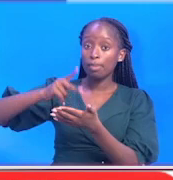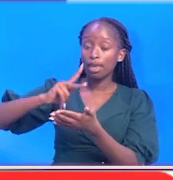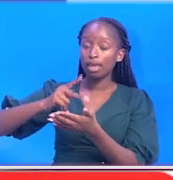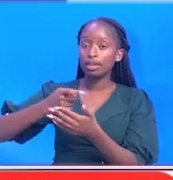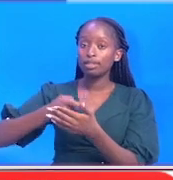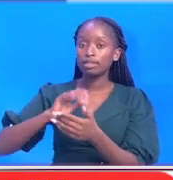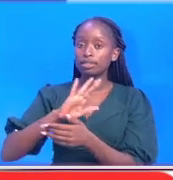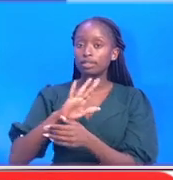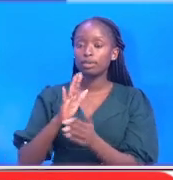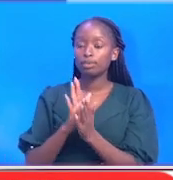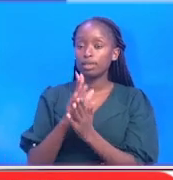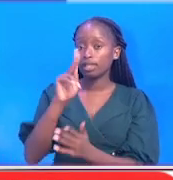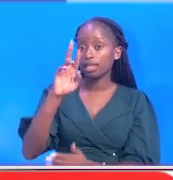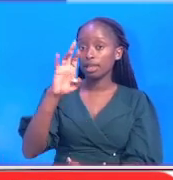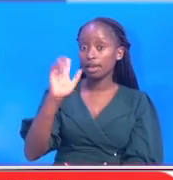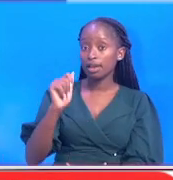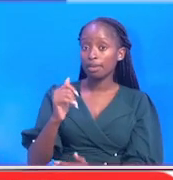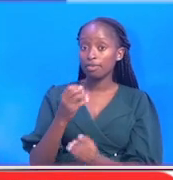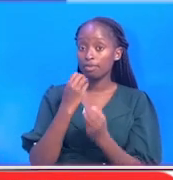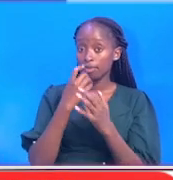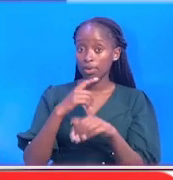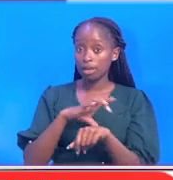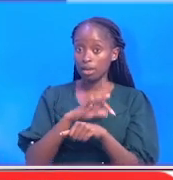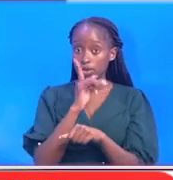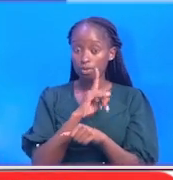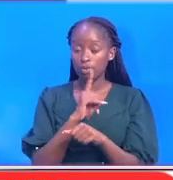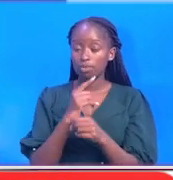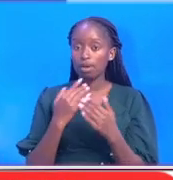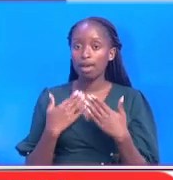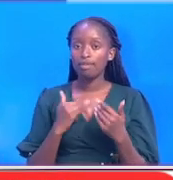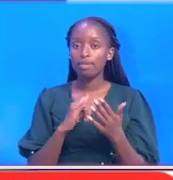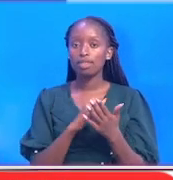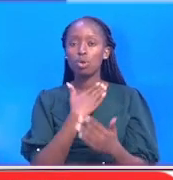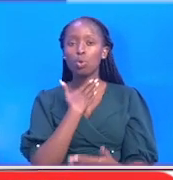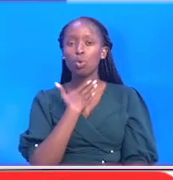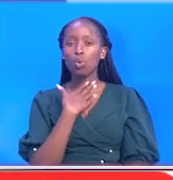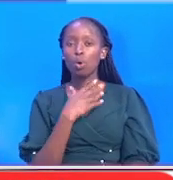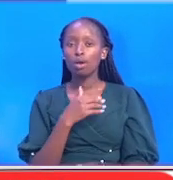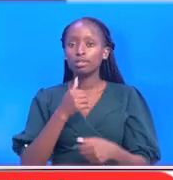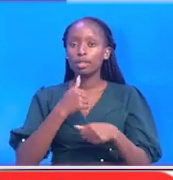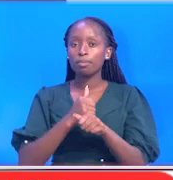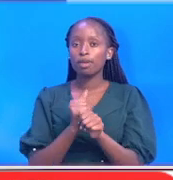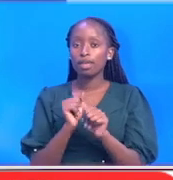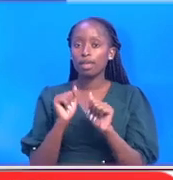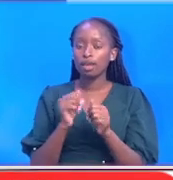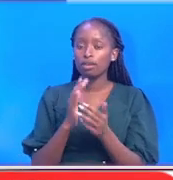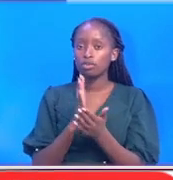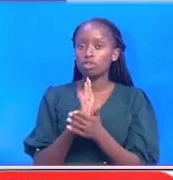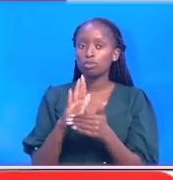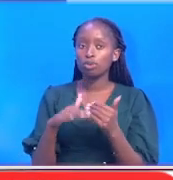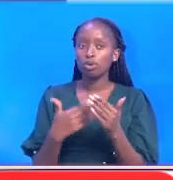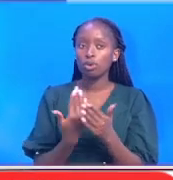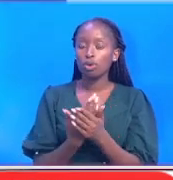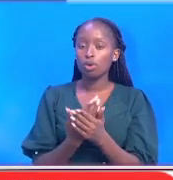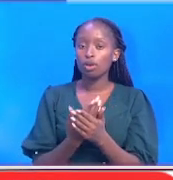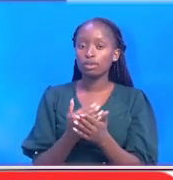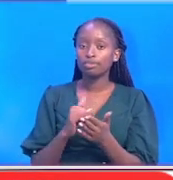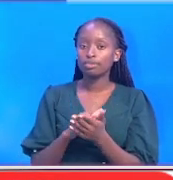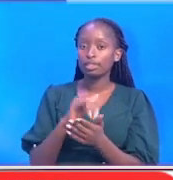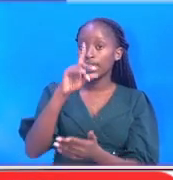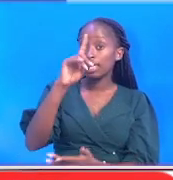kama anavyotuarifu mwanahabari wetu Elizabeth Ateno, pendekezo hilo huenda likazuia ubaguzi katika umiliki wa nyumba hizo,